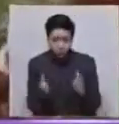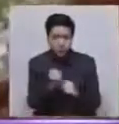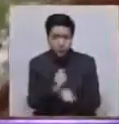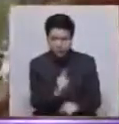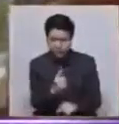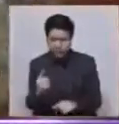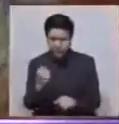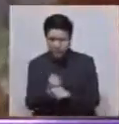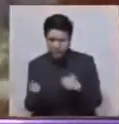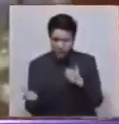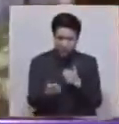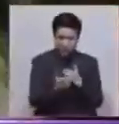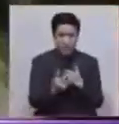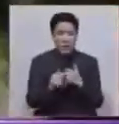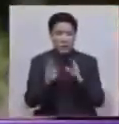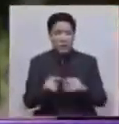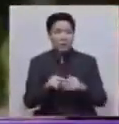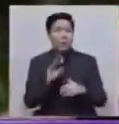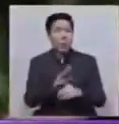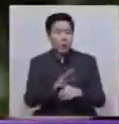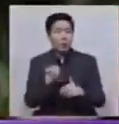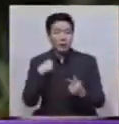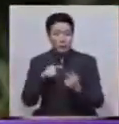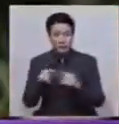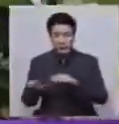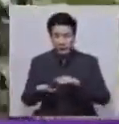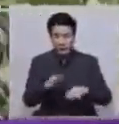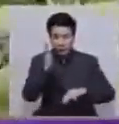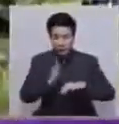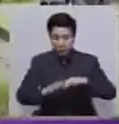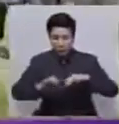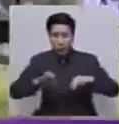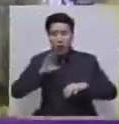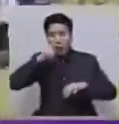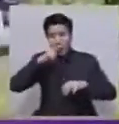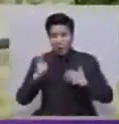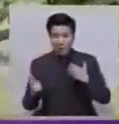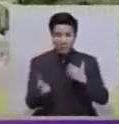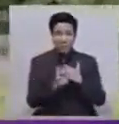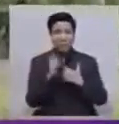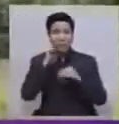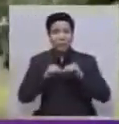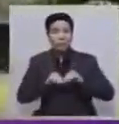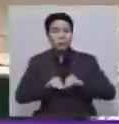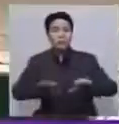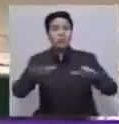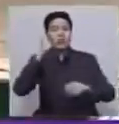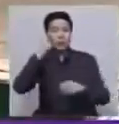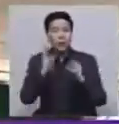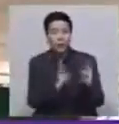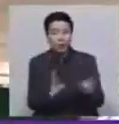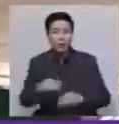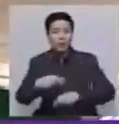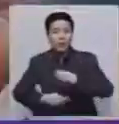ณฑ์ใหม่และสร้างตราสินค้าหรือว่าทำแบรนดิ้งโดยเตรียมเปิดตัวทุเรียนแบรนด์ไทยยกระดับสู่ Thailand Brand พัฒนาช่องท